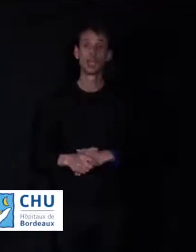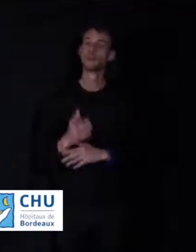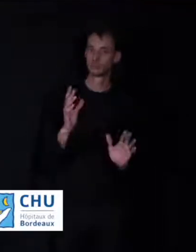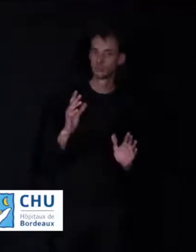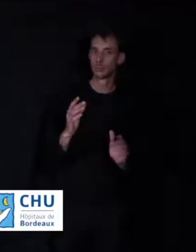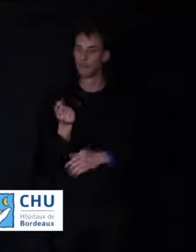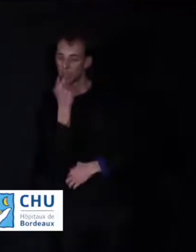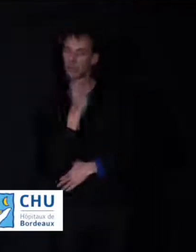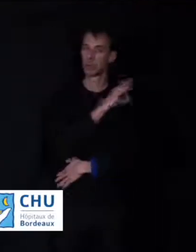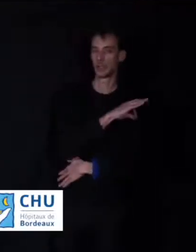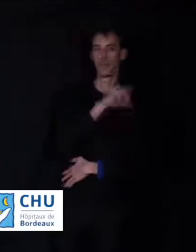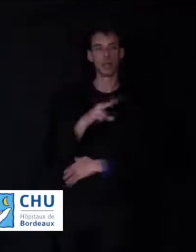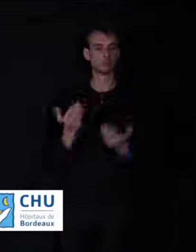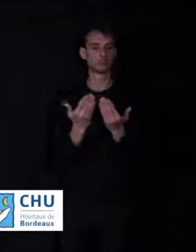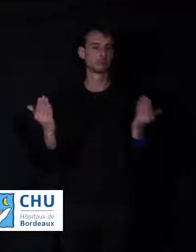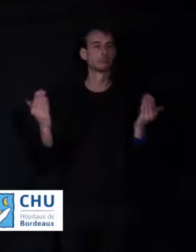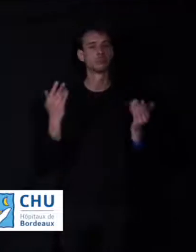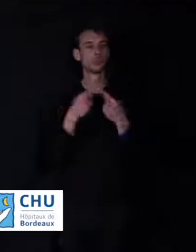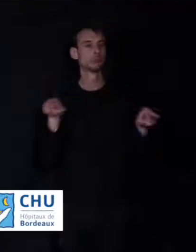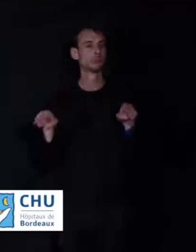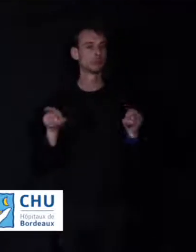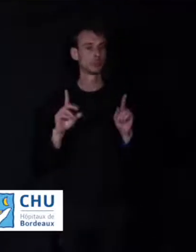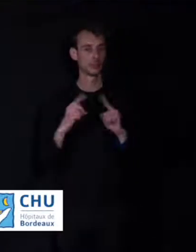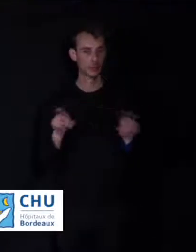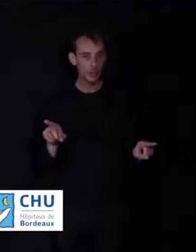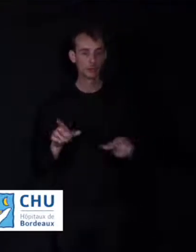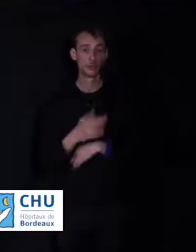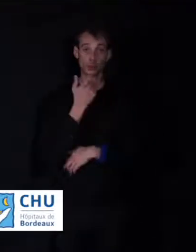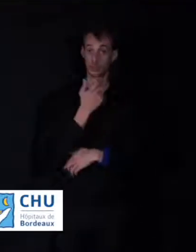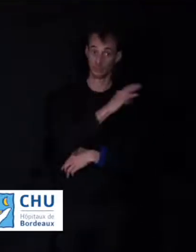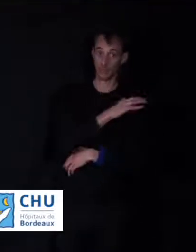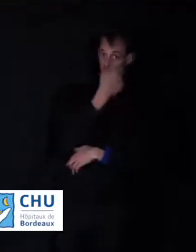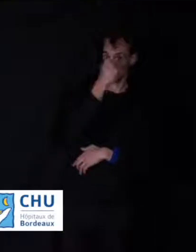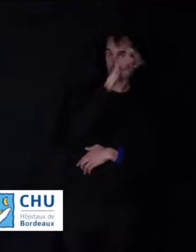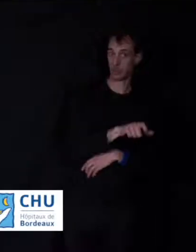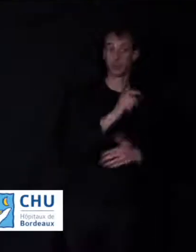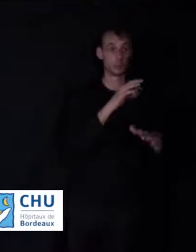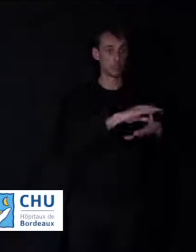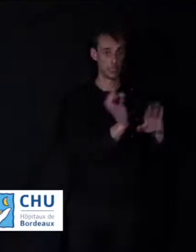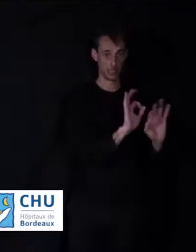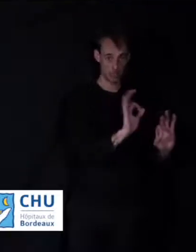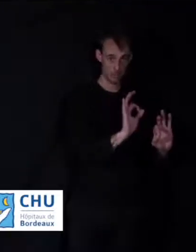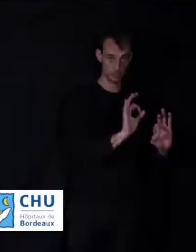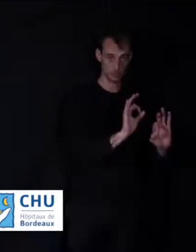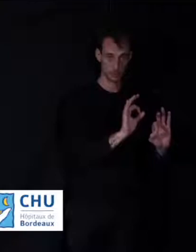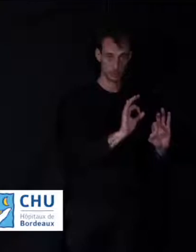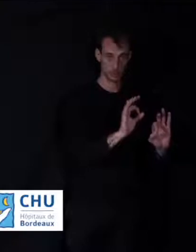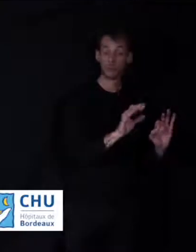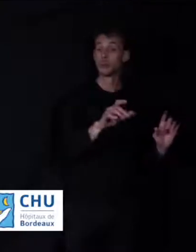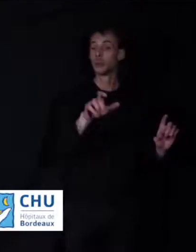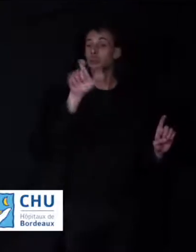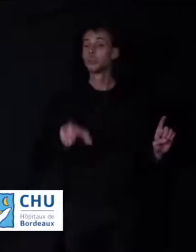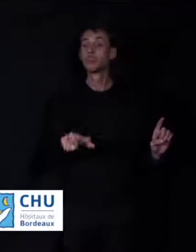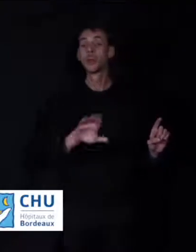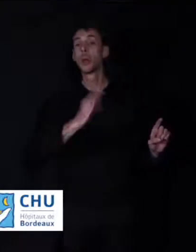d'autres médicaments. En effet, on va les administrer à des personnes non malades et on va protéger un individu ou des groupes